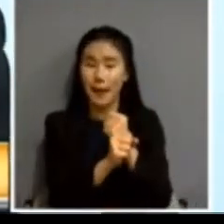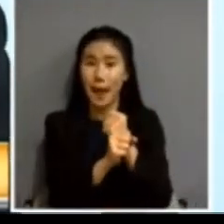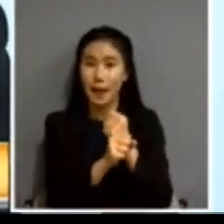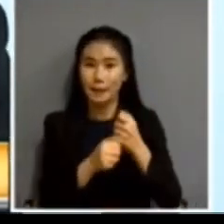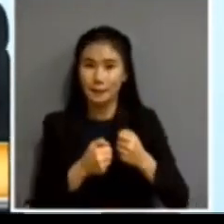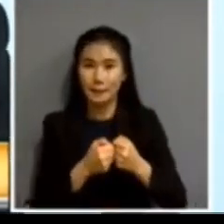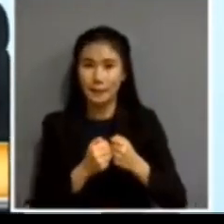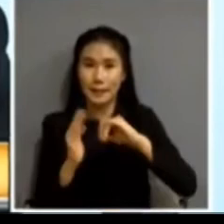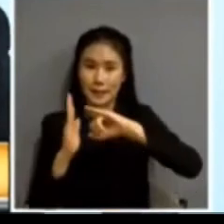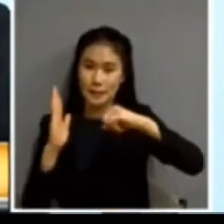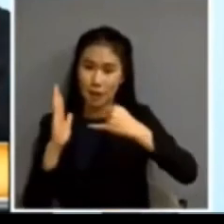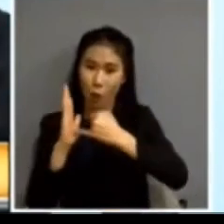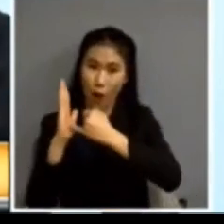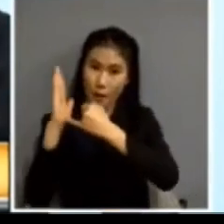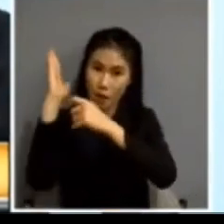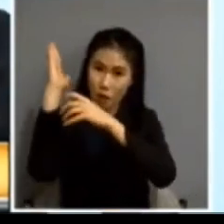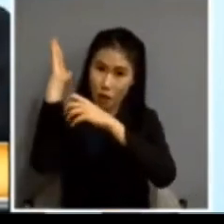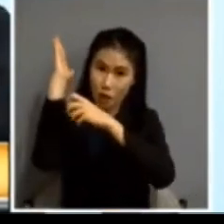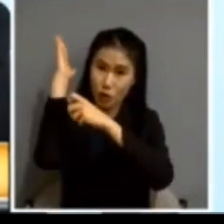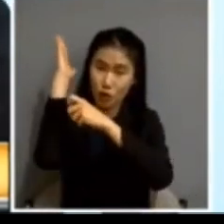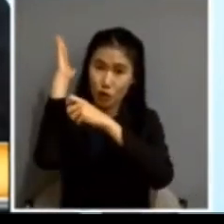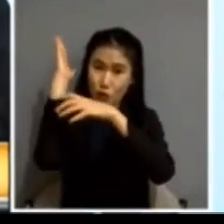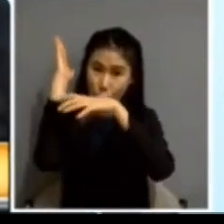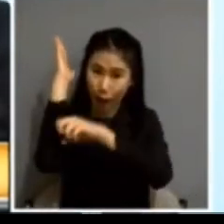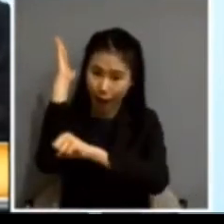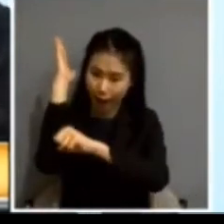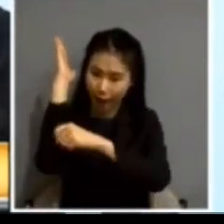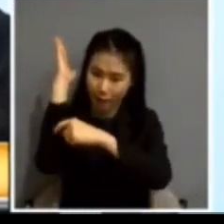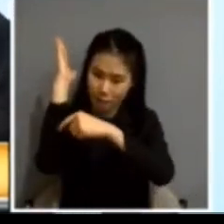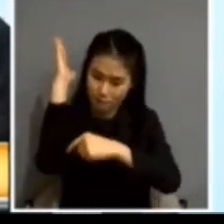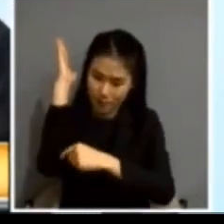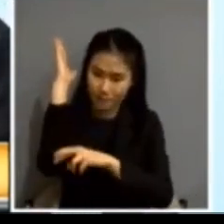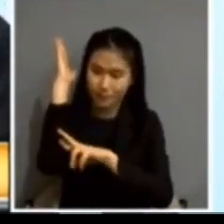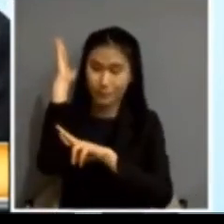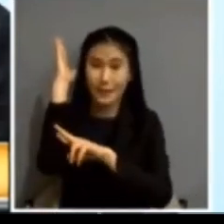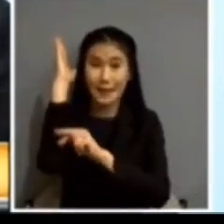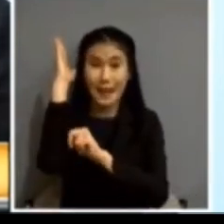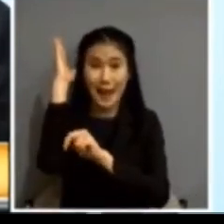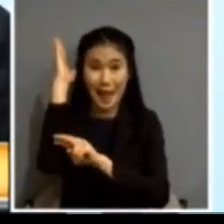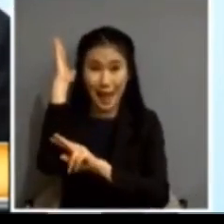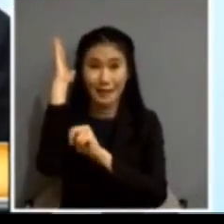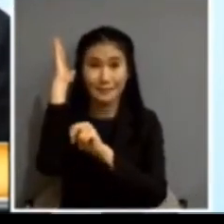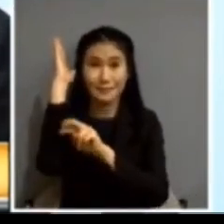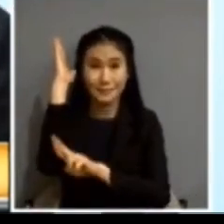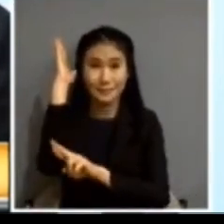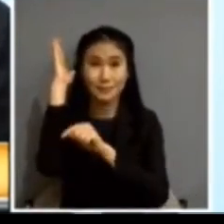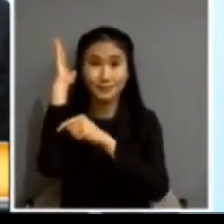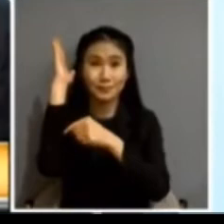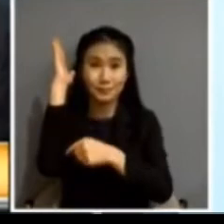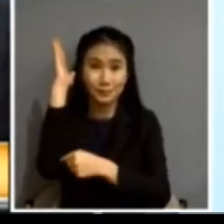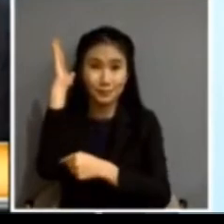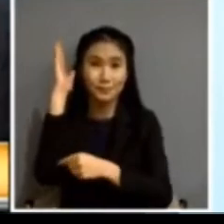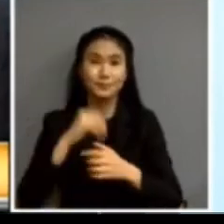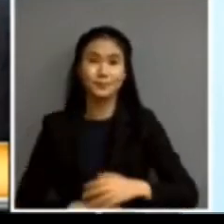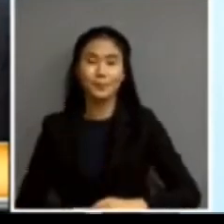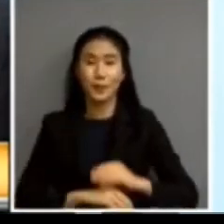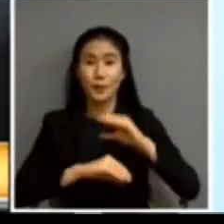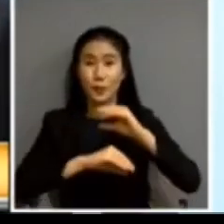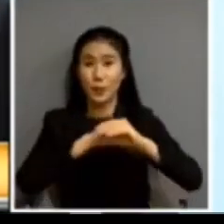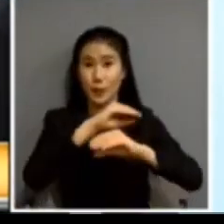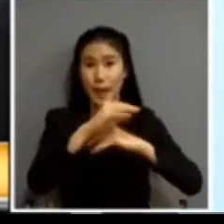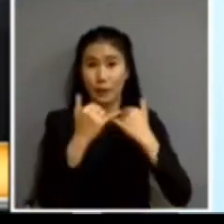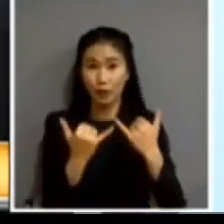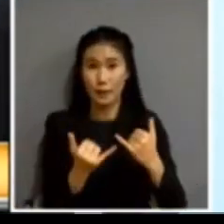หว่างจังหวัดสงขลาถึงจังหวัดนราธิวาสโครงการดังกล่าวนี้